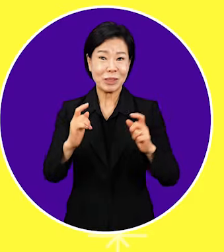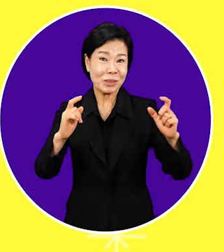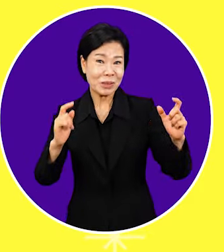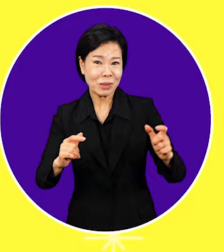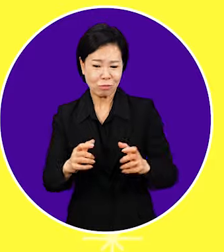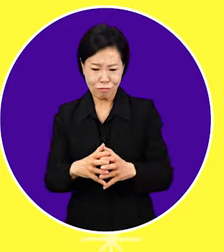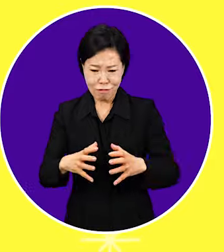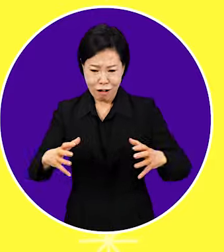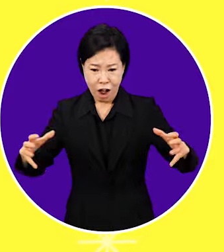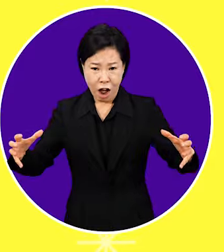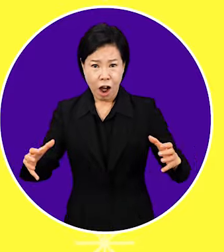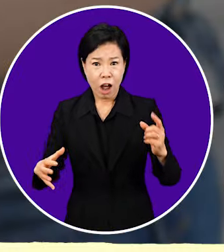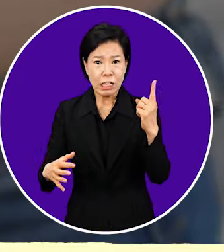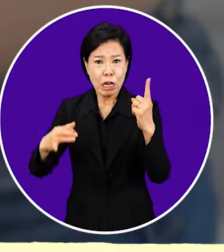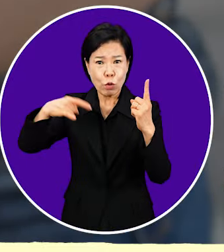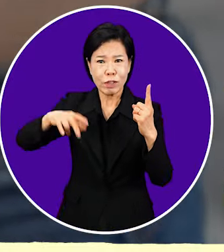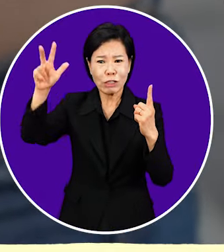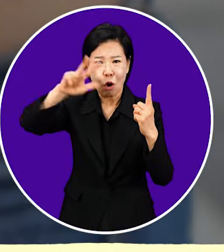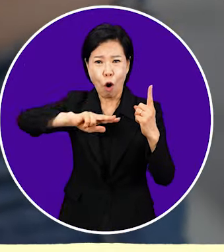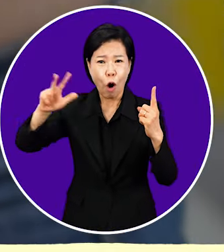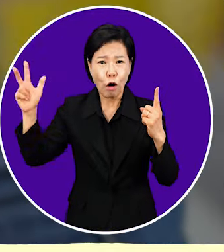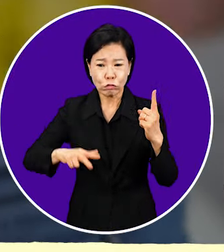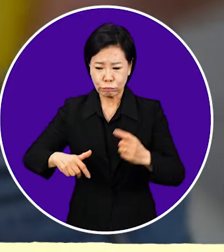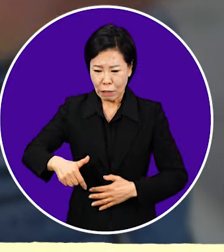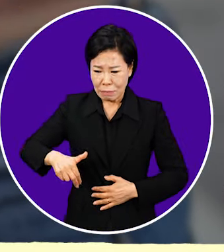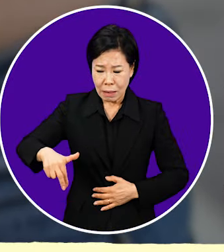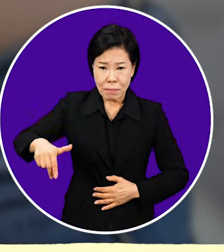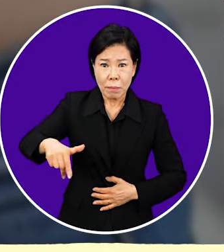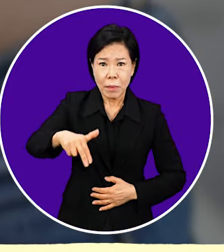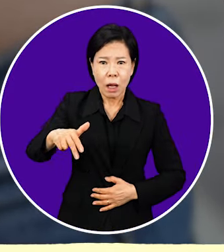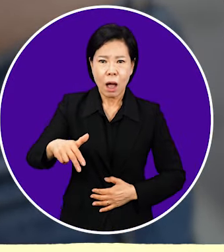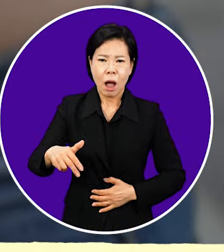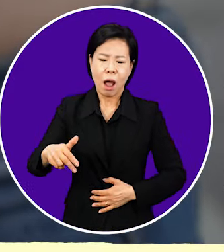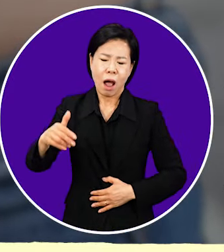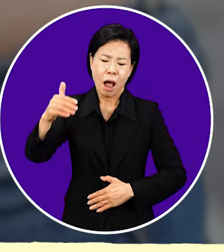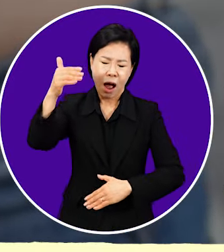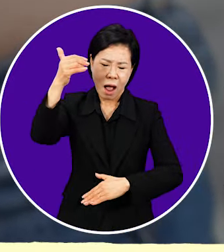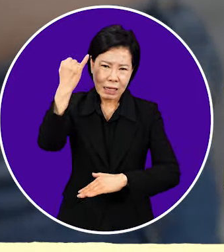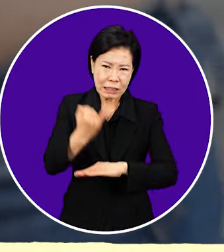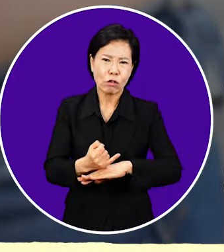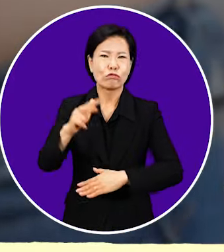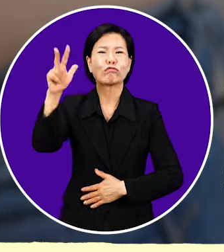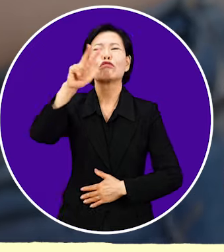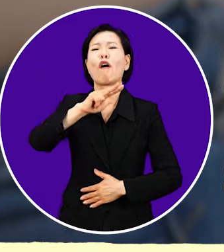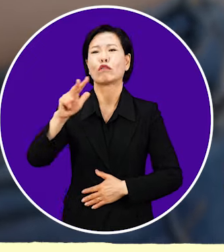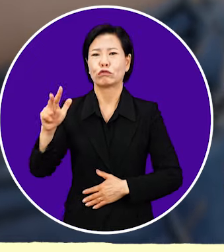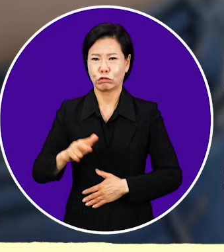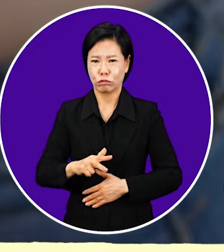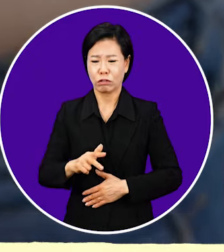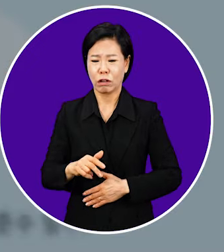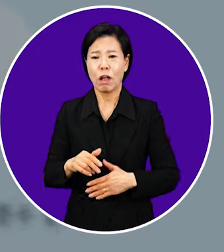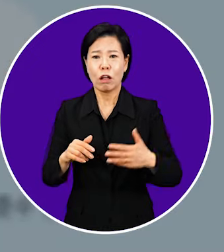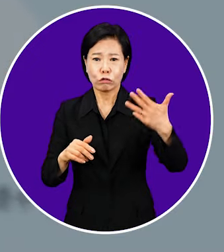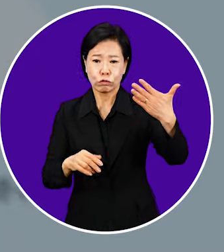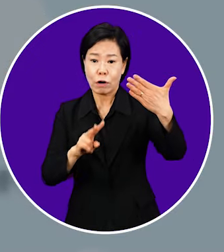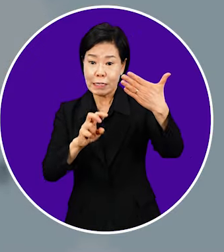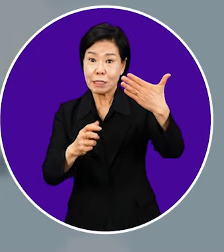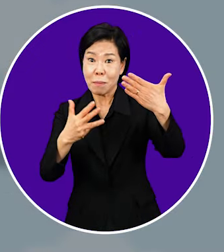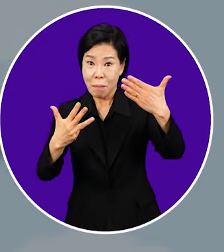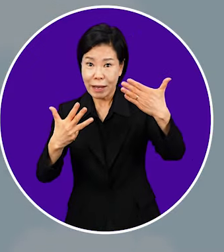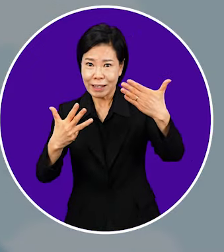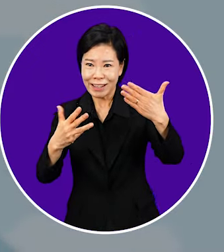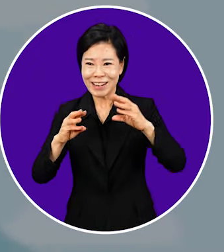앞서 말씀드렸듯 제주도는 비만율은 전국 1위, 걷기 실천율은 전국 최하위 수준이라고 해요. 그래서